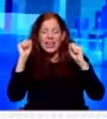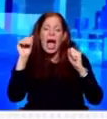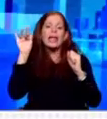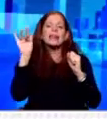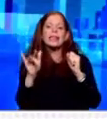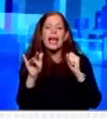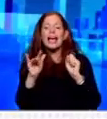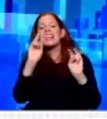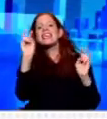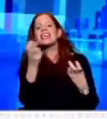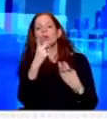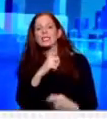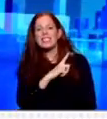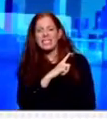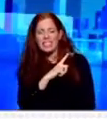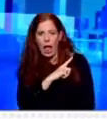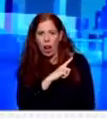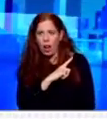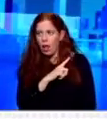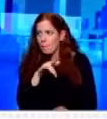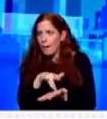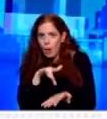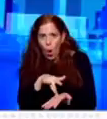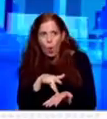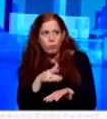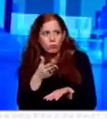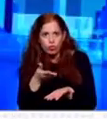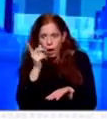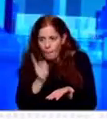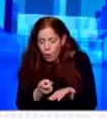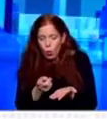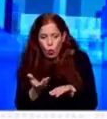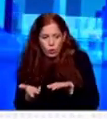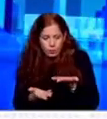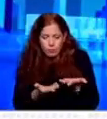נגד גיוס לצה"ל במקום שאמור בעצם,